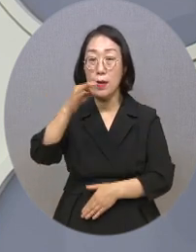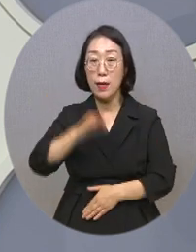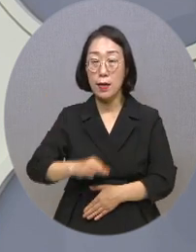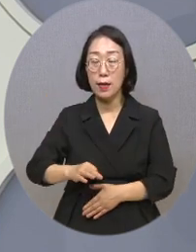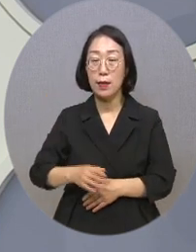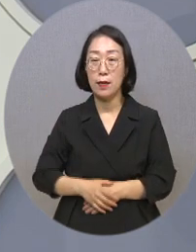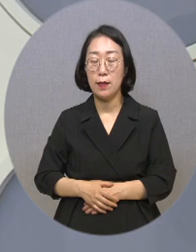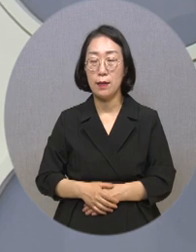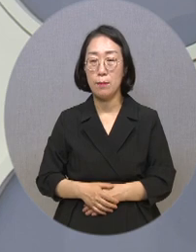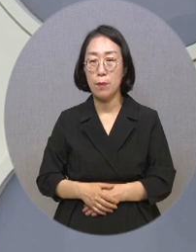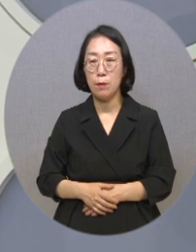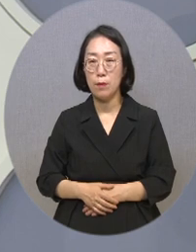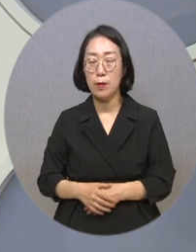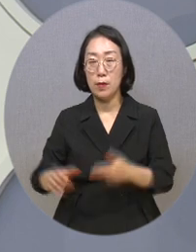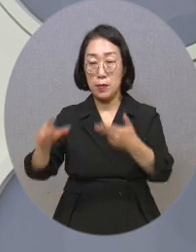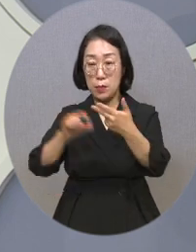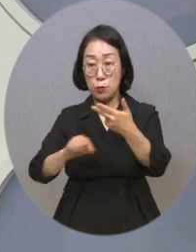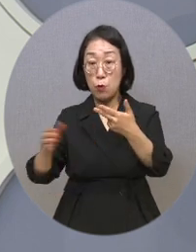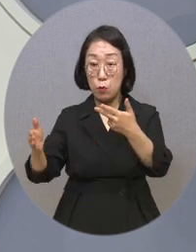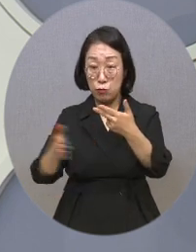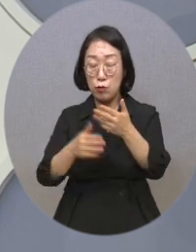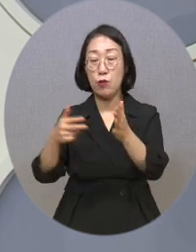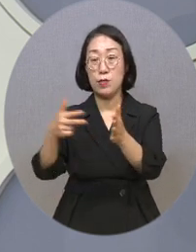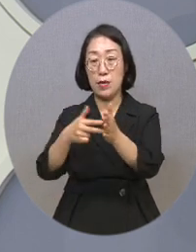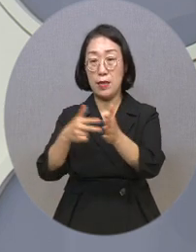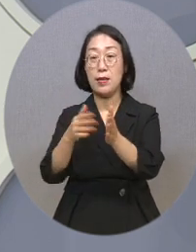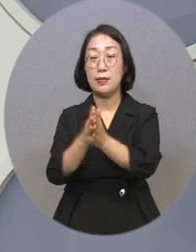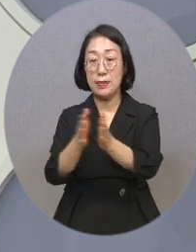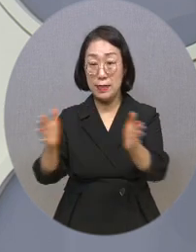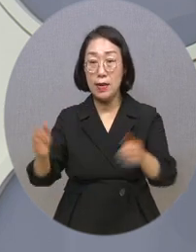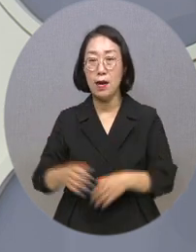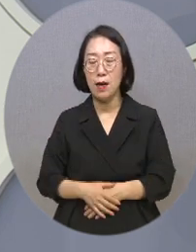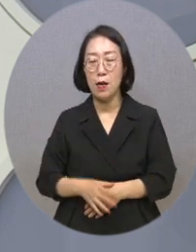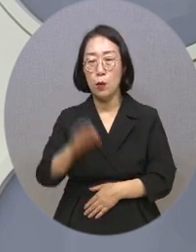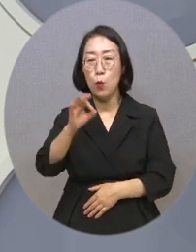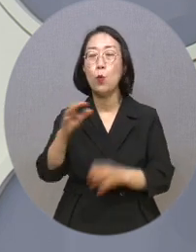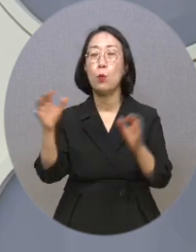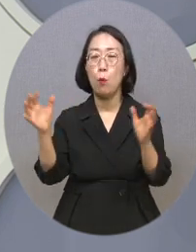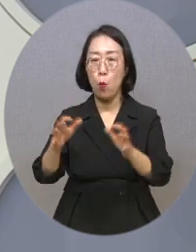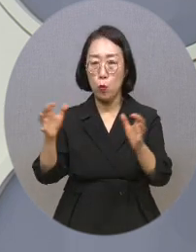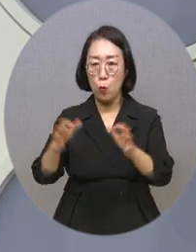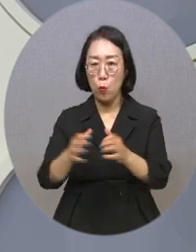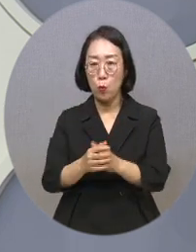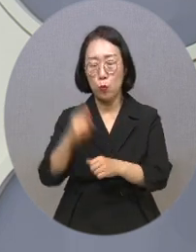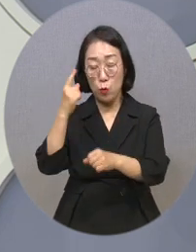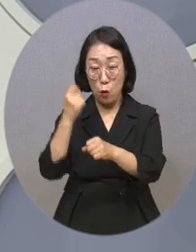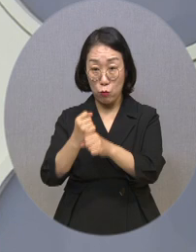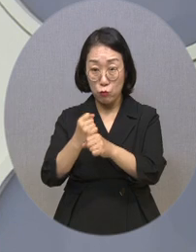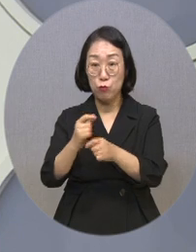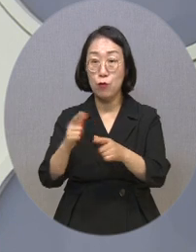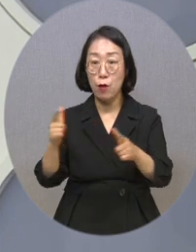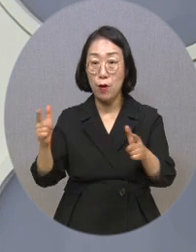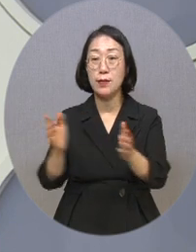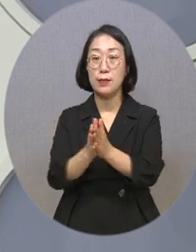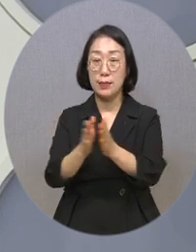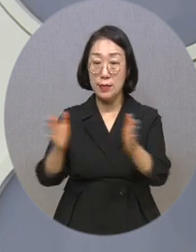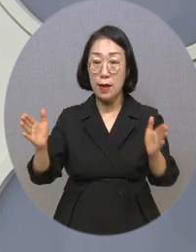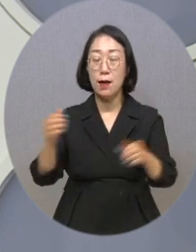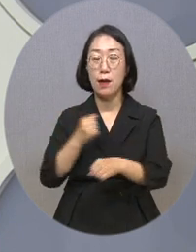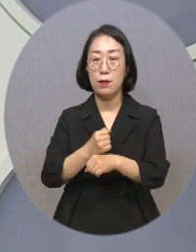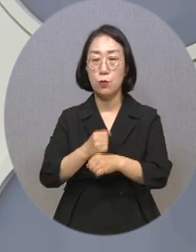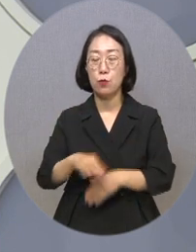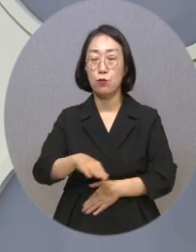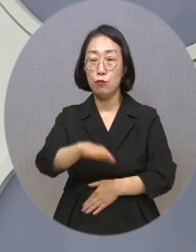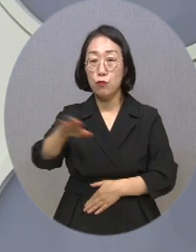말에 되면 7월 초부터 본격적으로 이제 자금도 모으고 그런 연구들을 해서 하는데